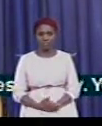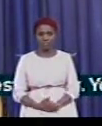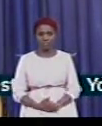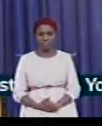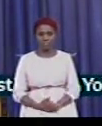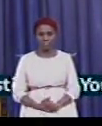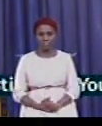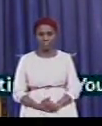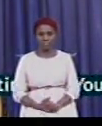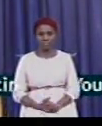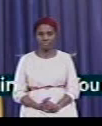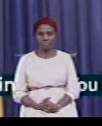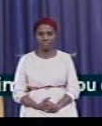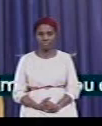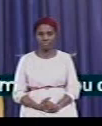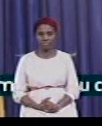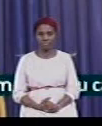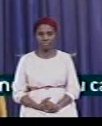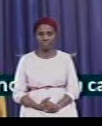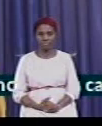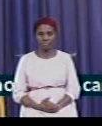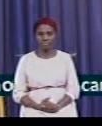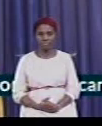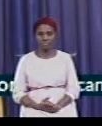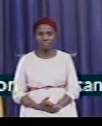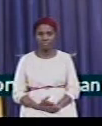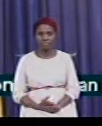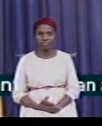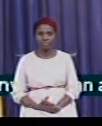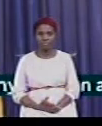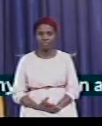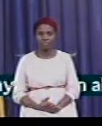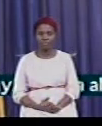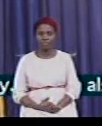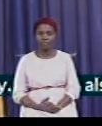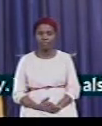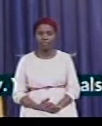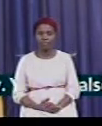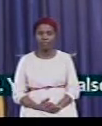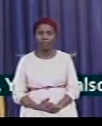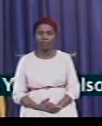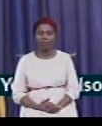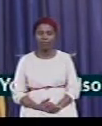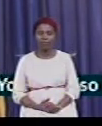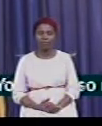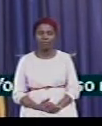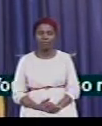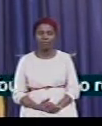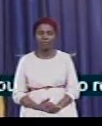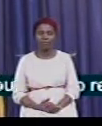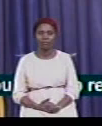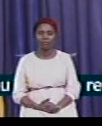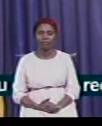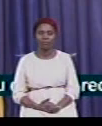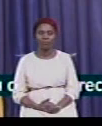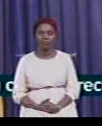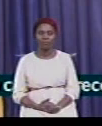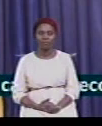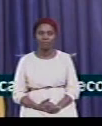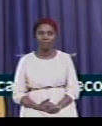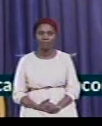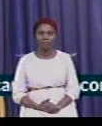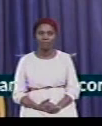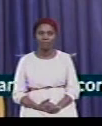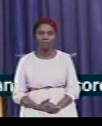kamani ni hwe ekọ enam si junior weni na nkọ aye na wo ho wase mesi ekọ enam si amen